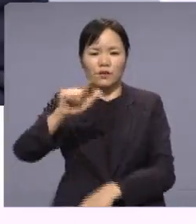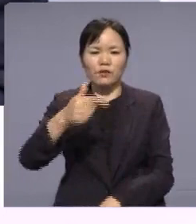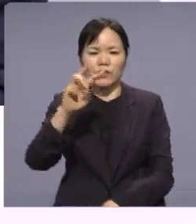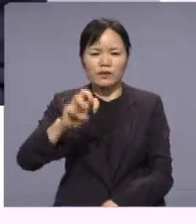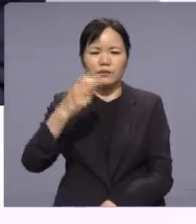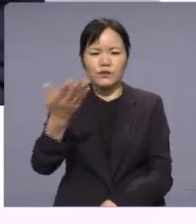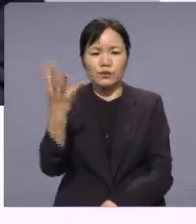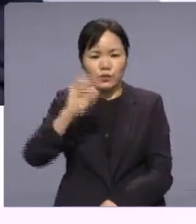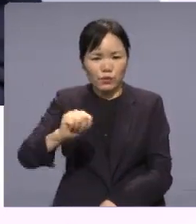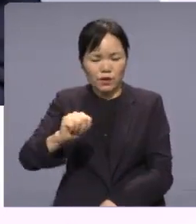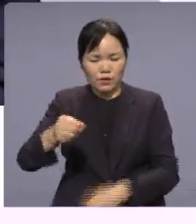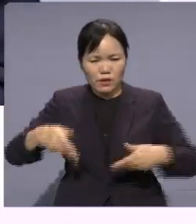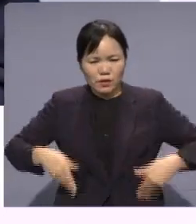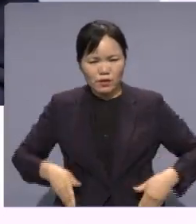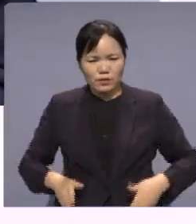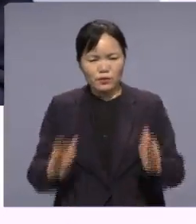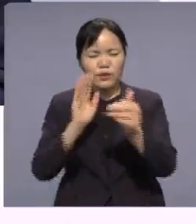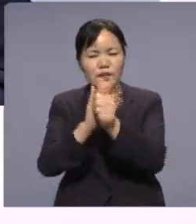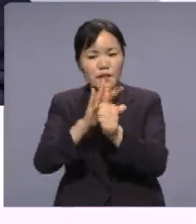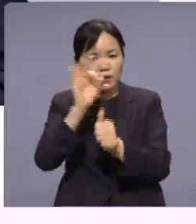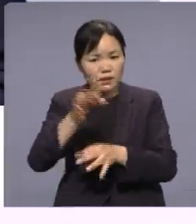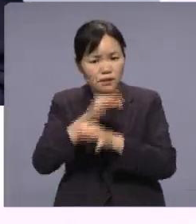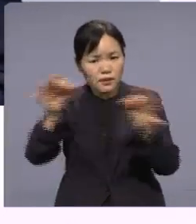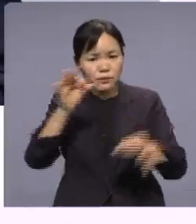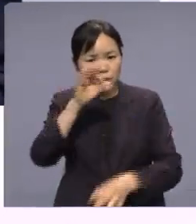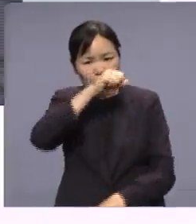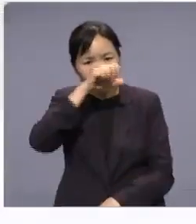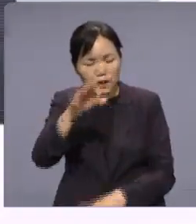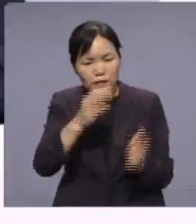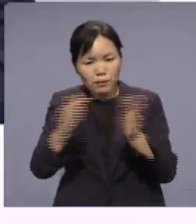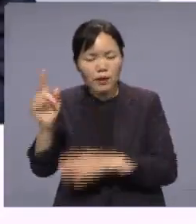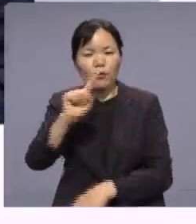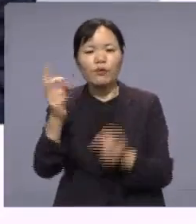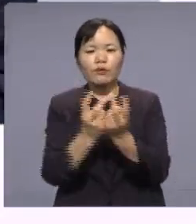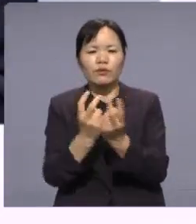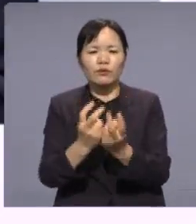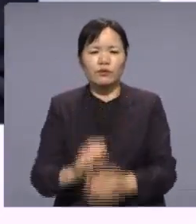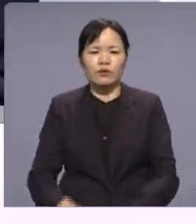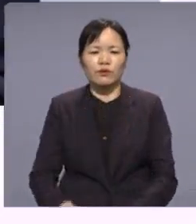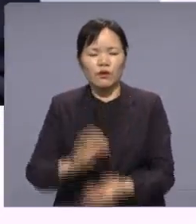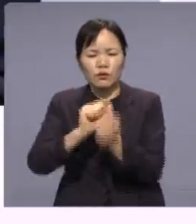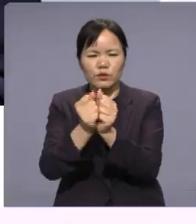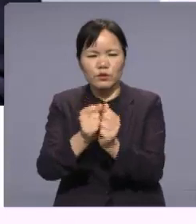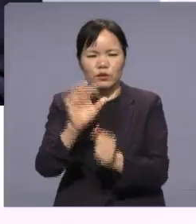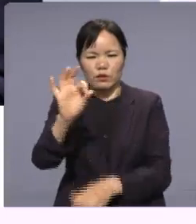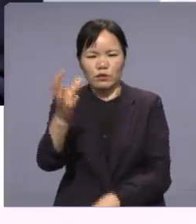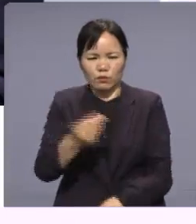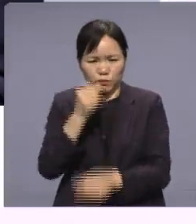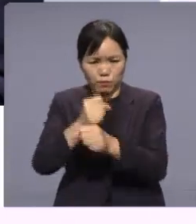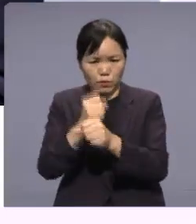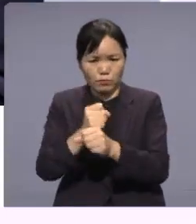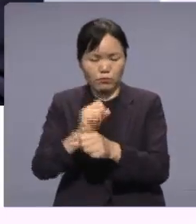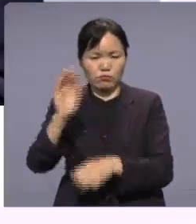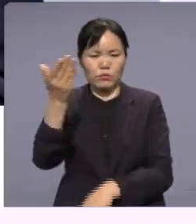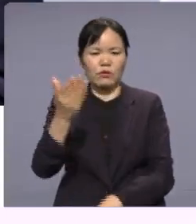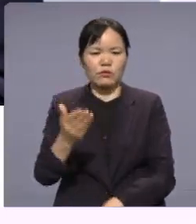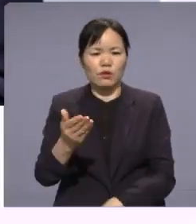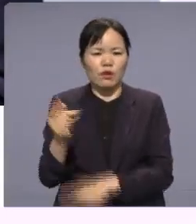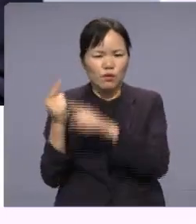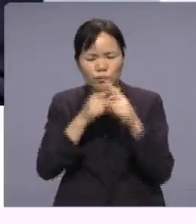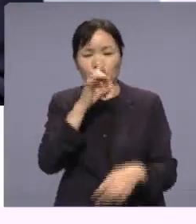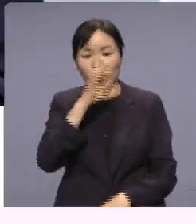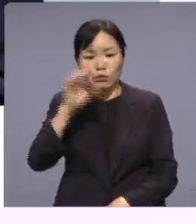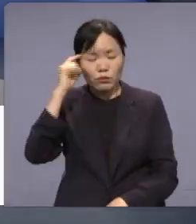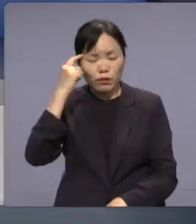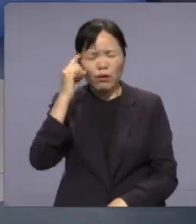639억 원을 출산 장려금으로 지급할 돈을 어떻게 마련할 거냐. 아니 채권을 발행해서 만들면 되죠. 무조건 안 된다고